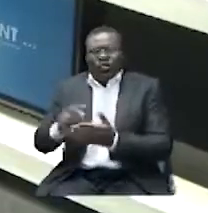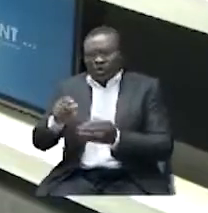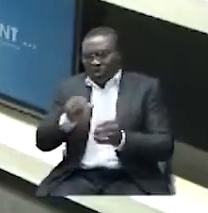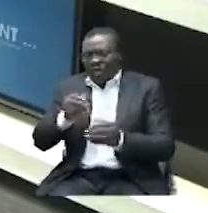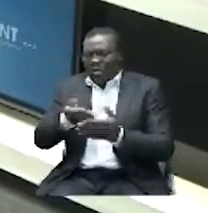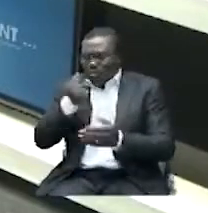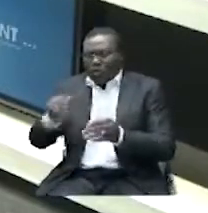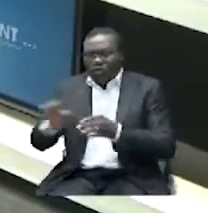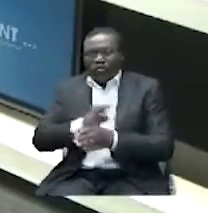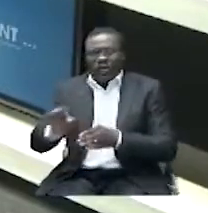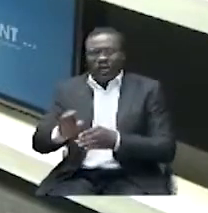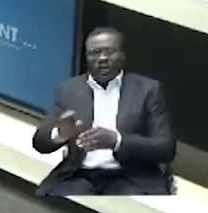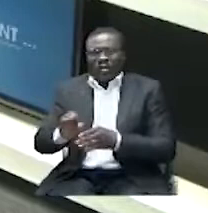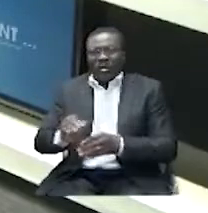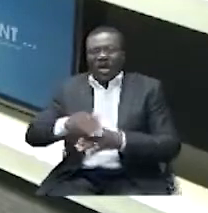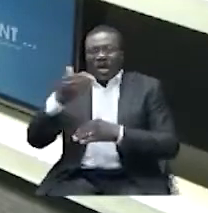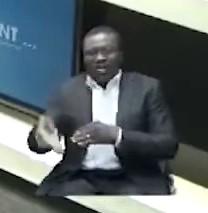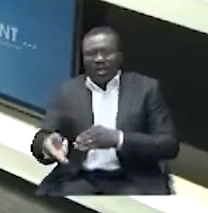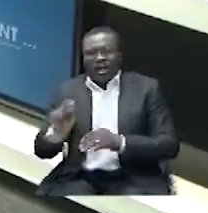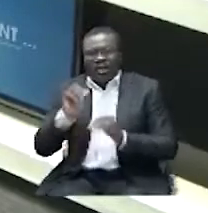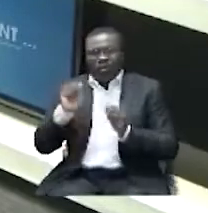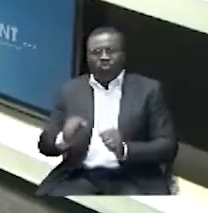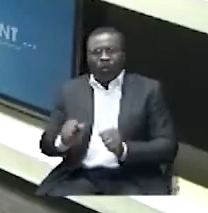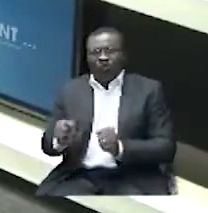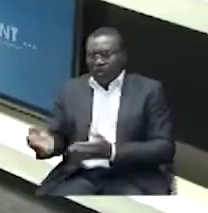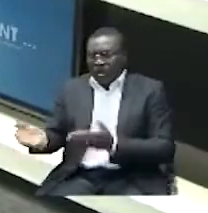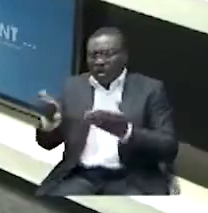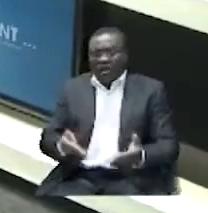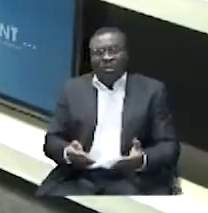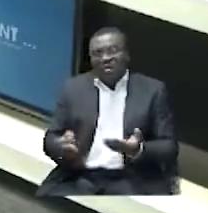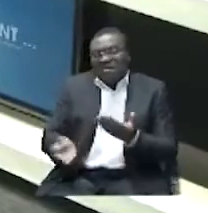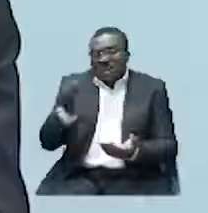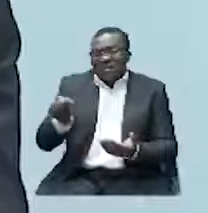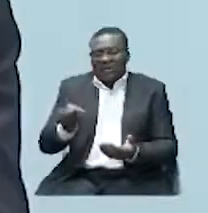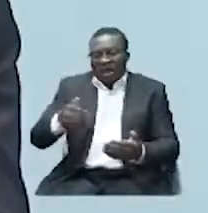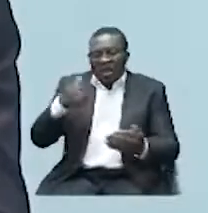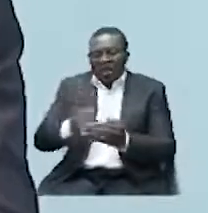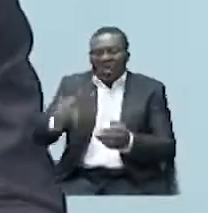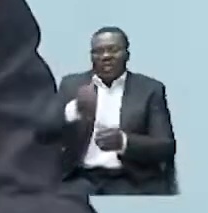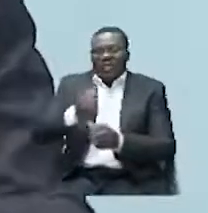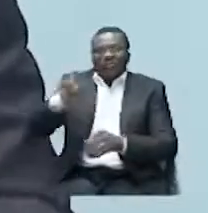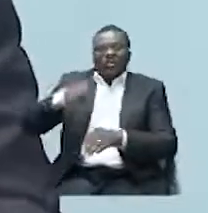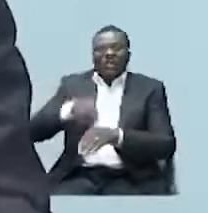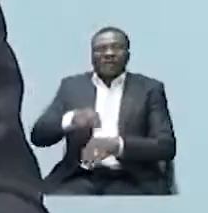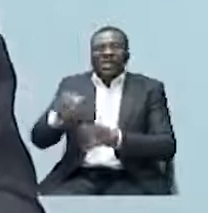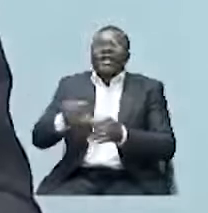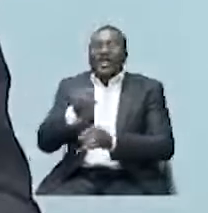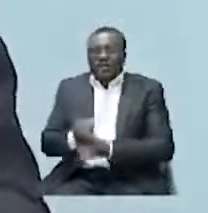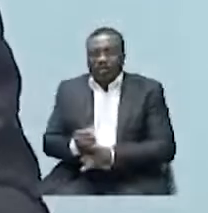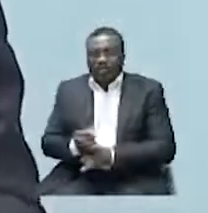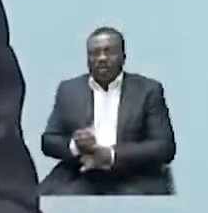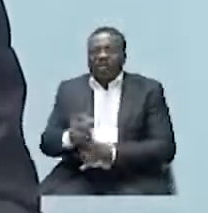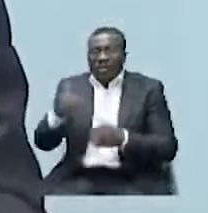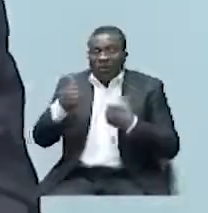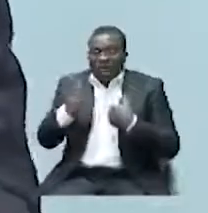fonctionner. À cela, nous pouvons mobiliser facilement auprès des institutions internationales. Parce qu'il faut savoir aussi, il faut avoir